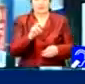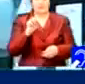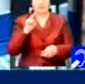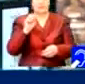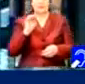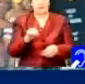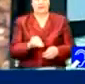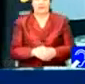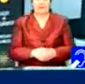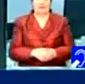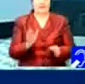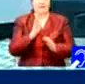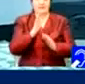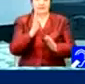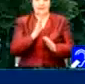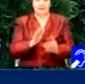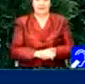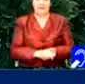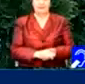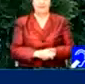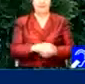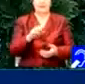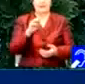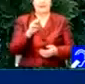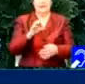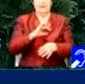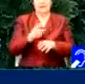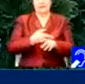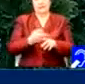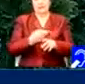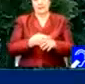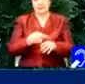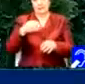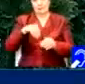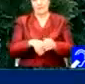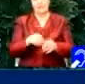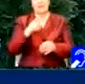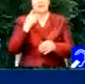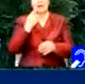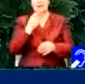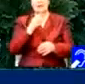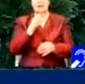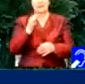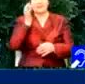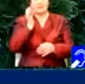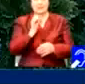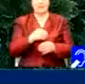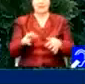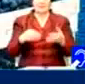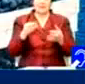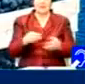salată de sezon, din topinambur, ciuperci, alune, frunze de